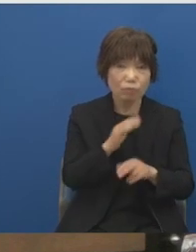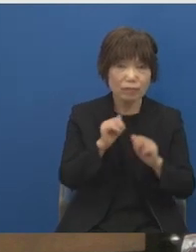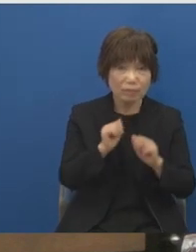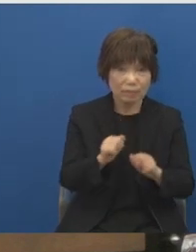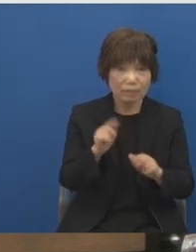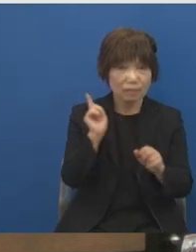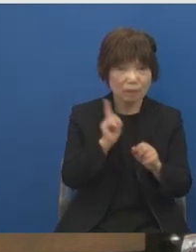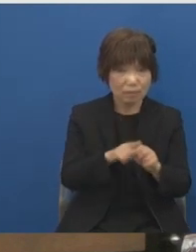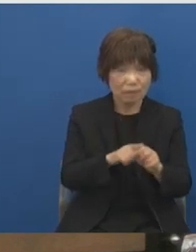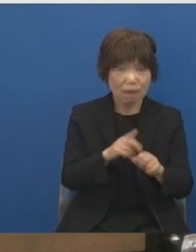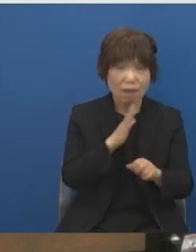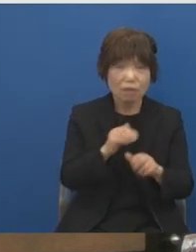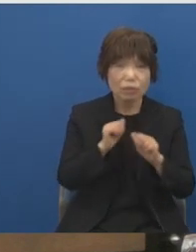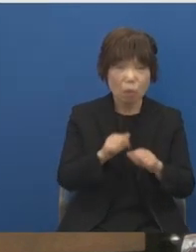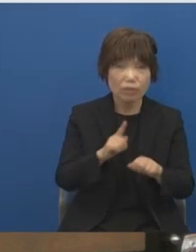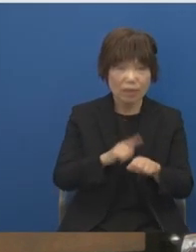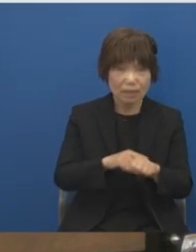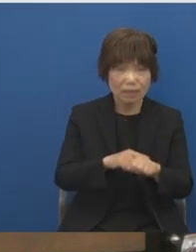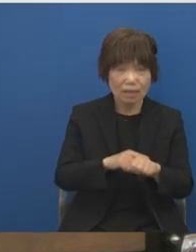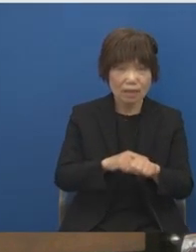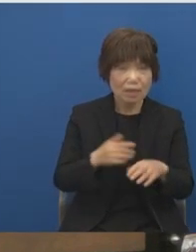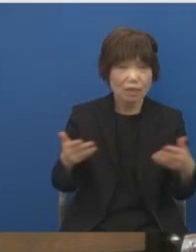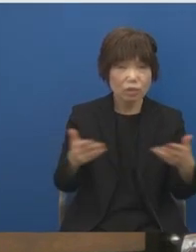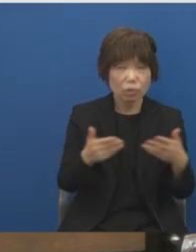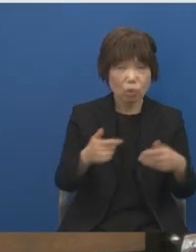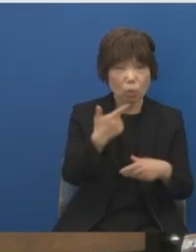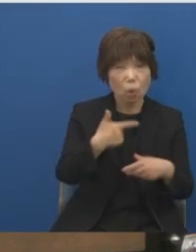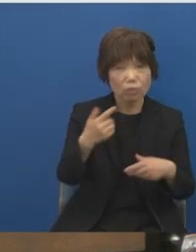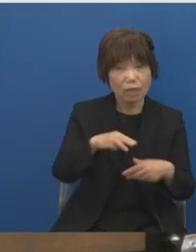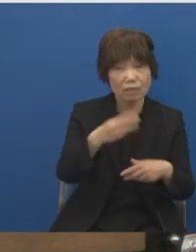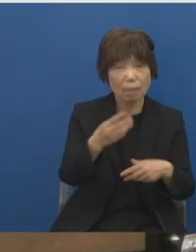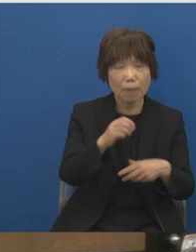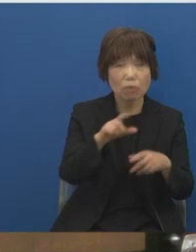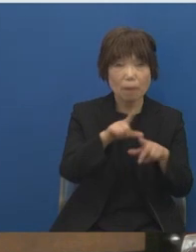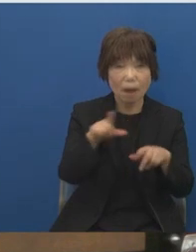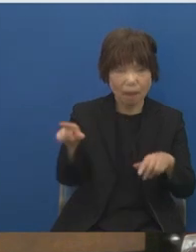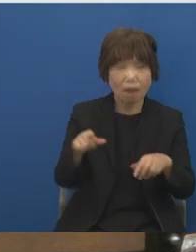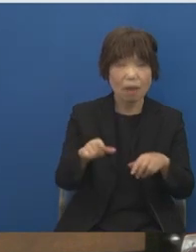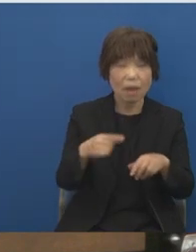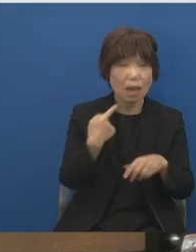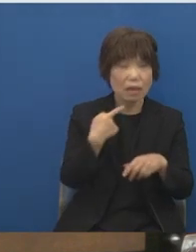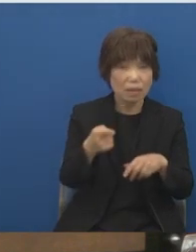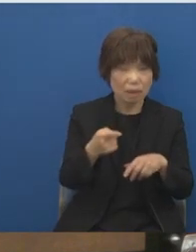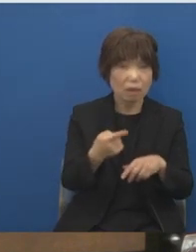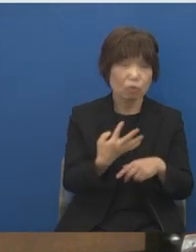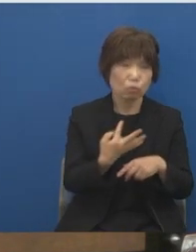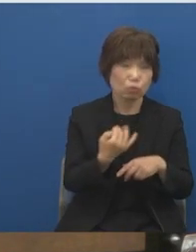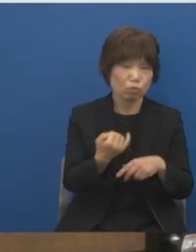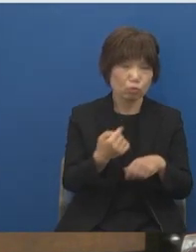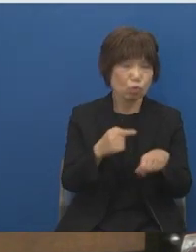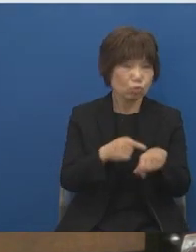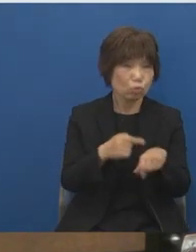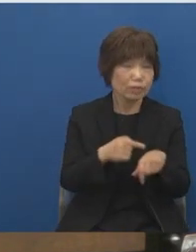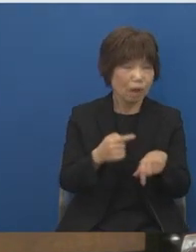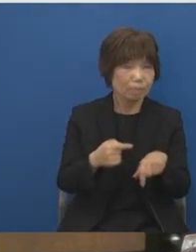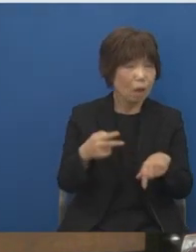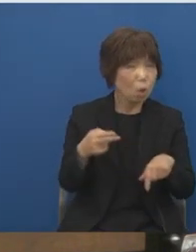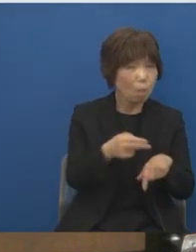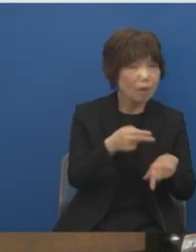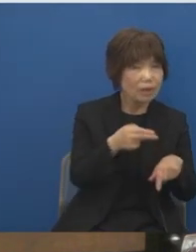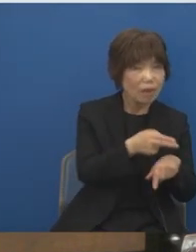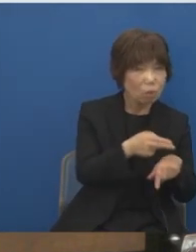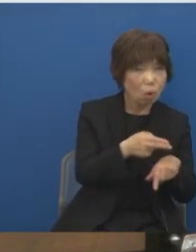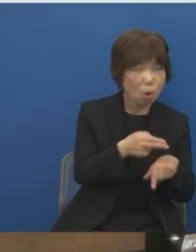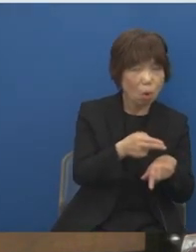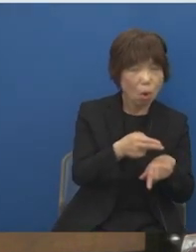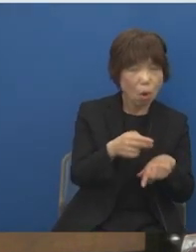的事業6300万円については、1ヶ月10時間以内で細切れのスポット保育が予定